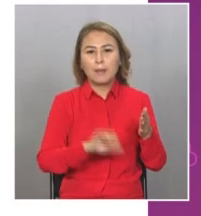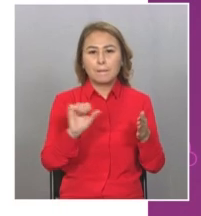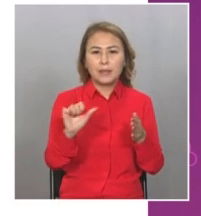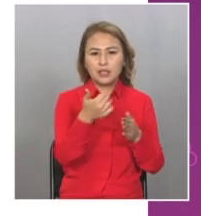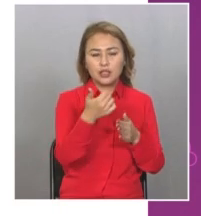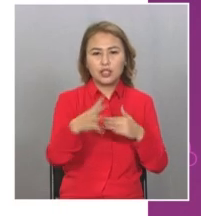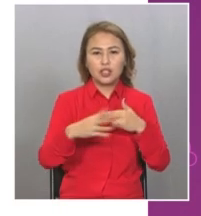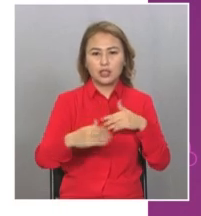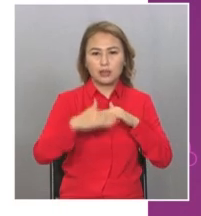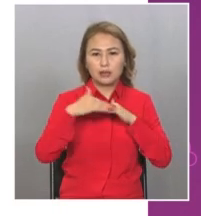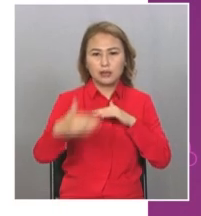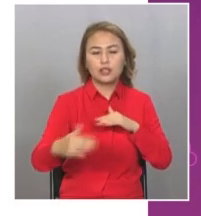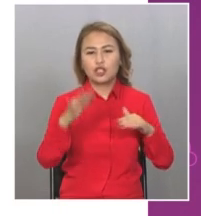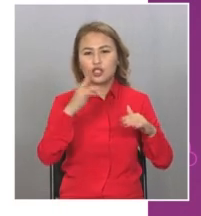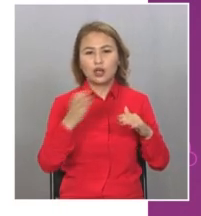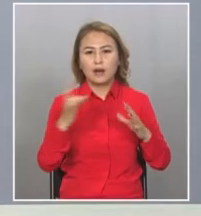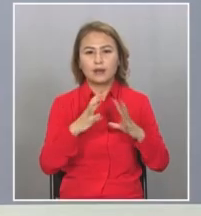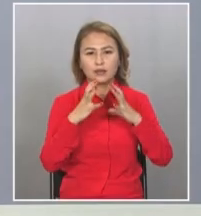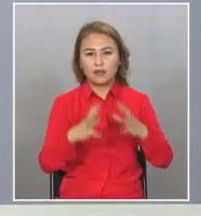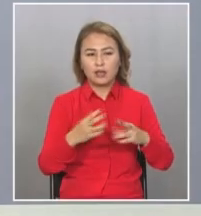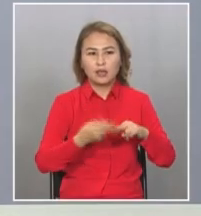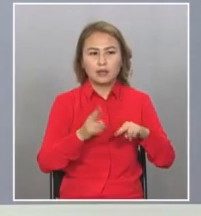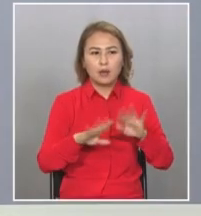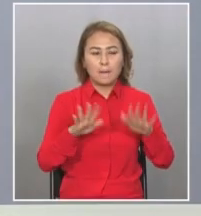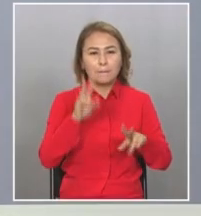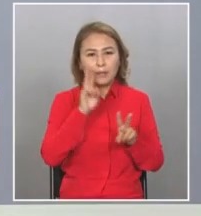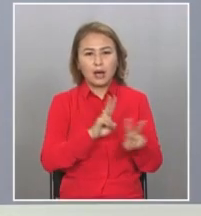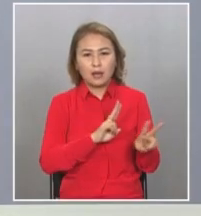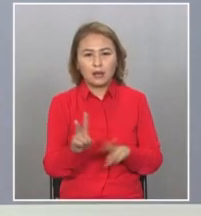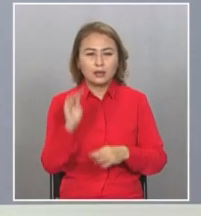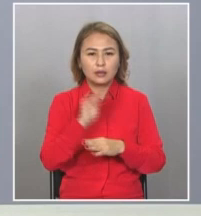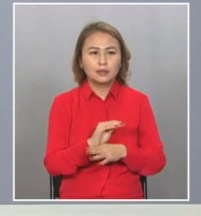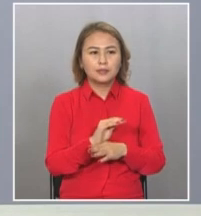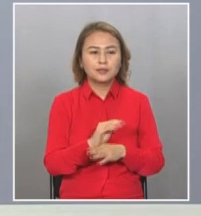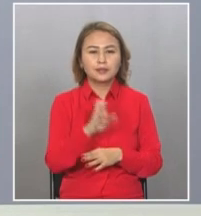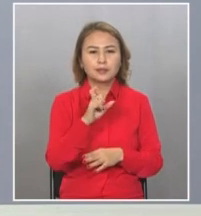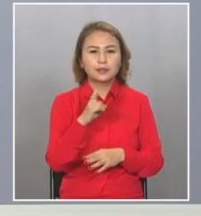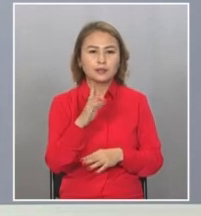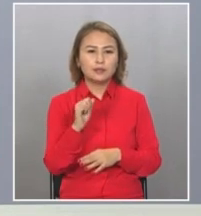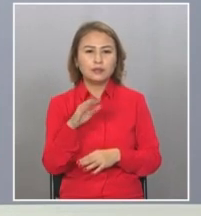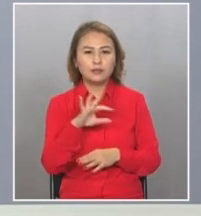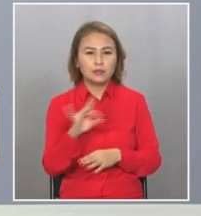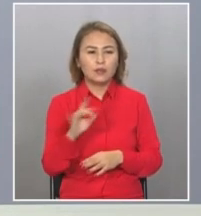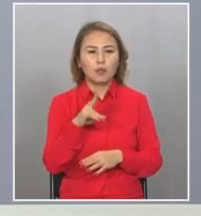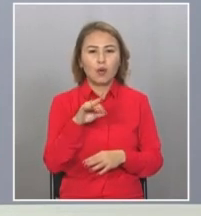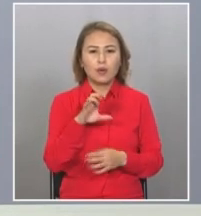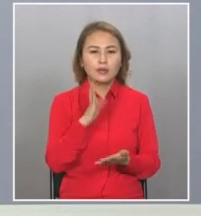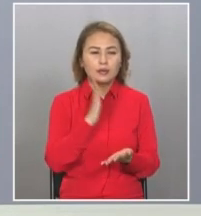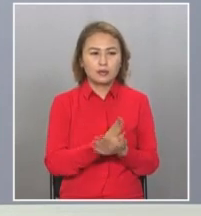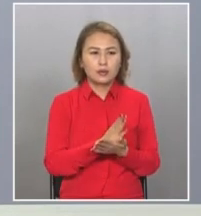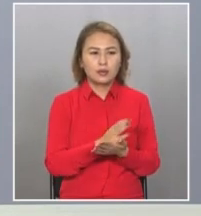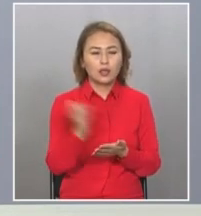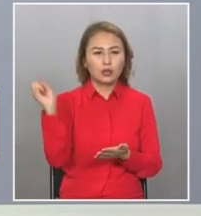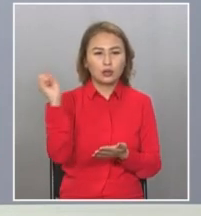біріншіден, жердің шар тәріздес болғандығында. Бұл жерде бақылағандағымыздай, экватордан полюстерге қарай